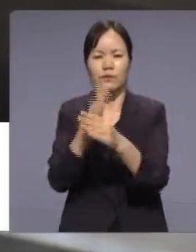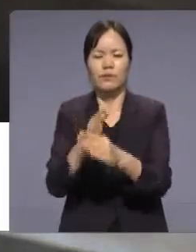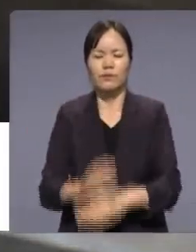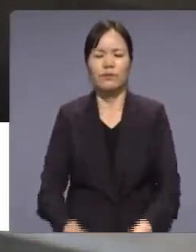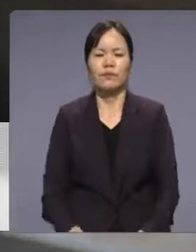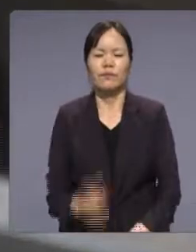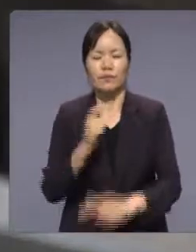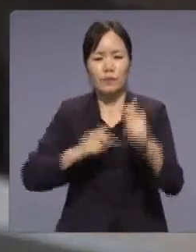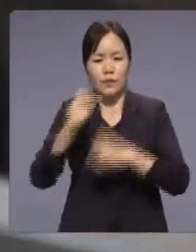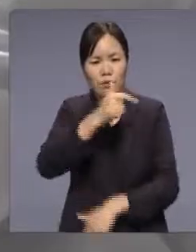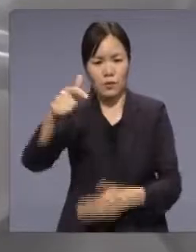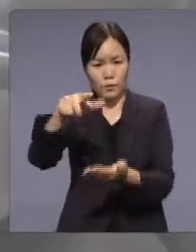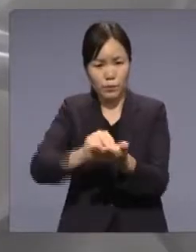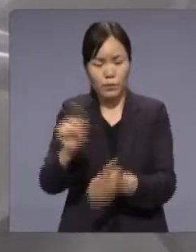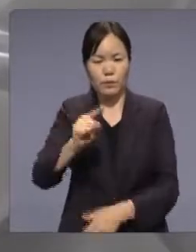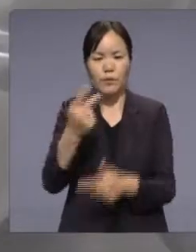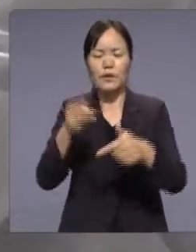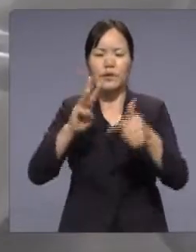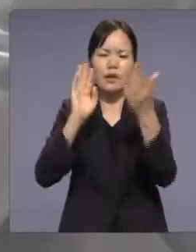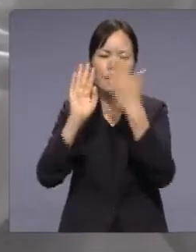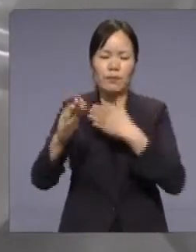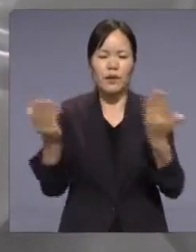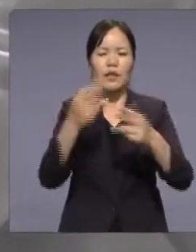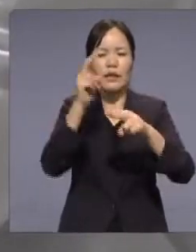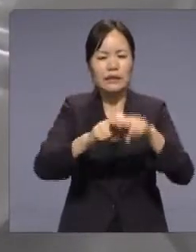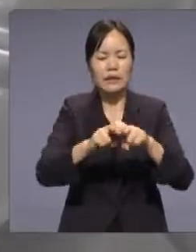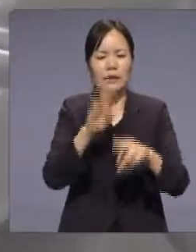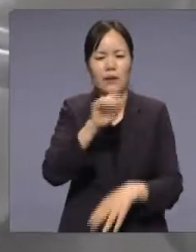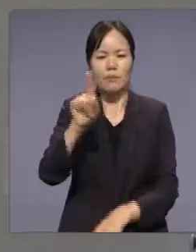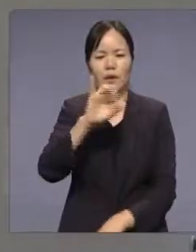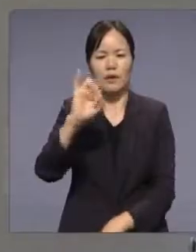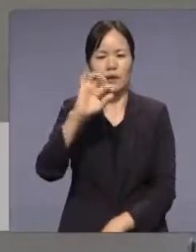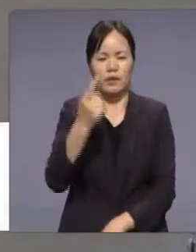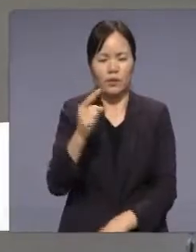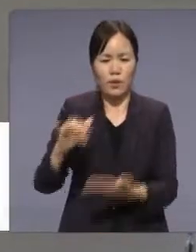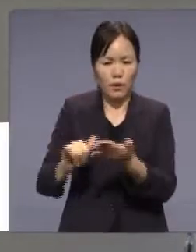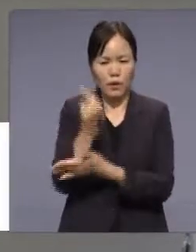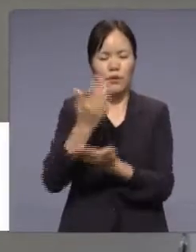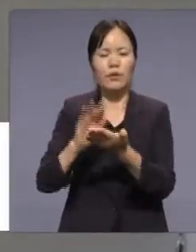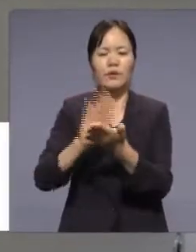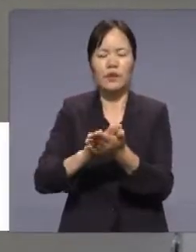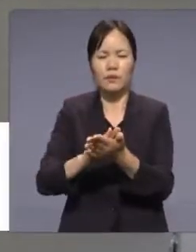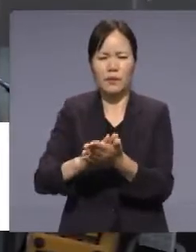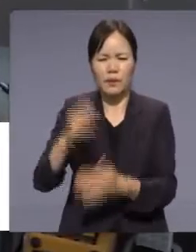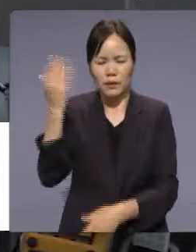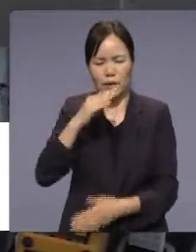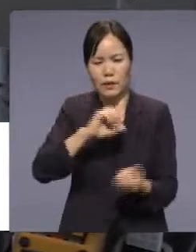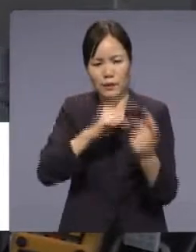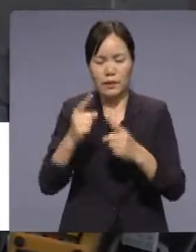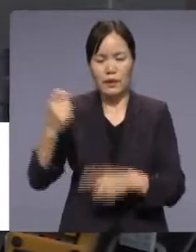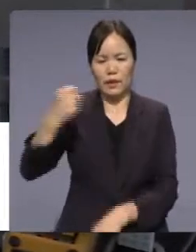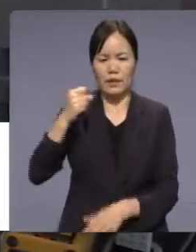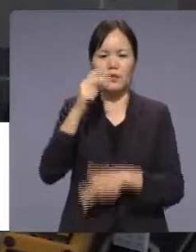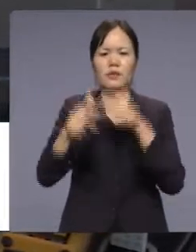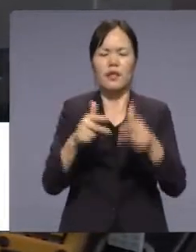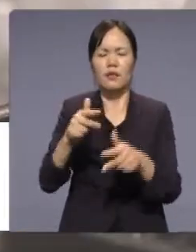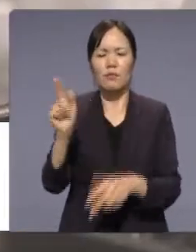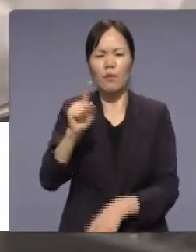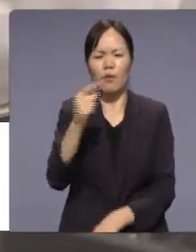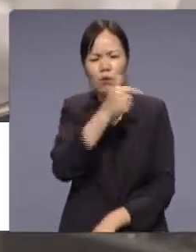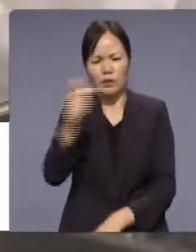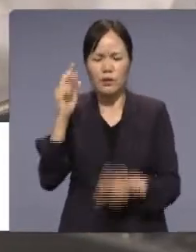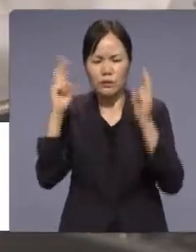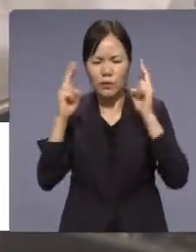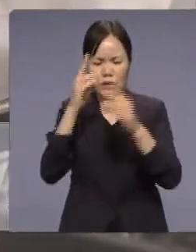더 큰 문제는 인천의 미래 먹거리인 바이오와 항공정비, 친환경 재생에너지 산업이 대기업 중심으로